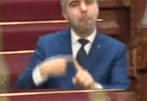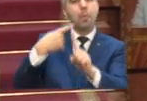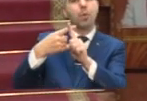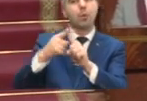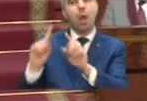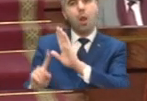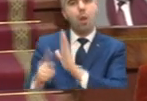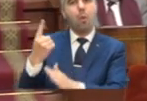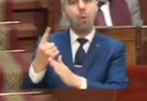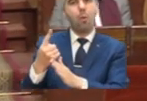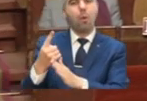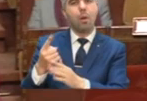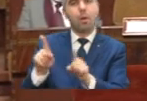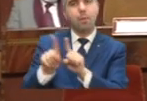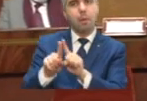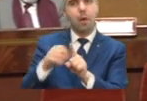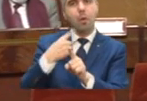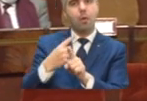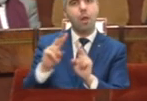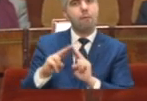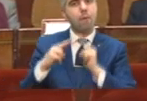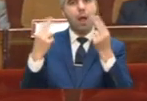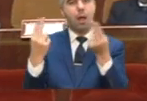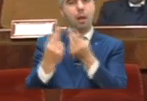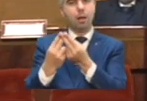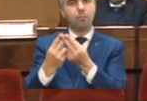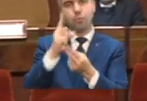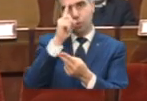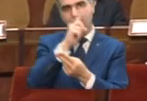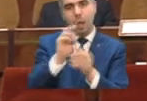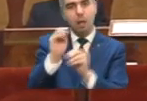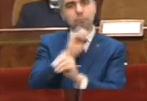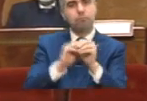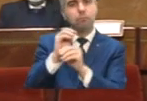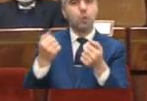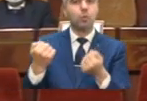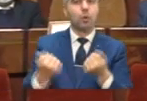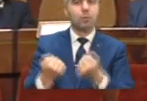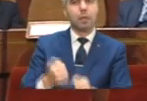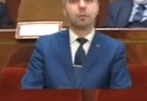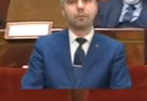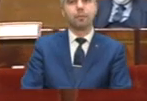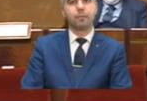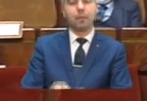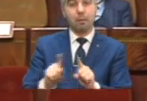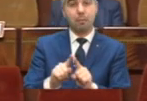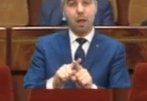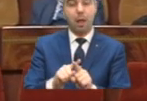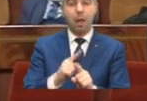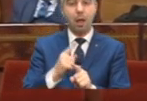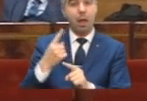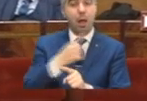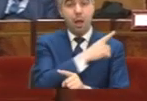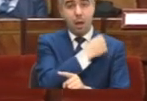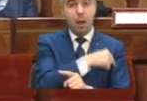اول المنافسين في عبر العالم ديال تصنيع السيارات. واش هذا الشيء حرام فينا؟